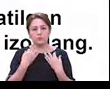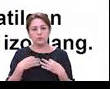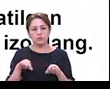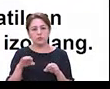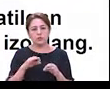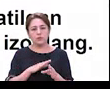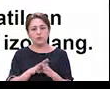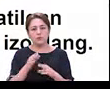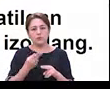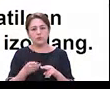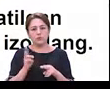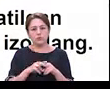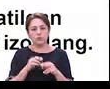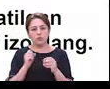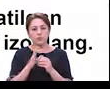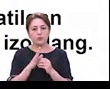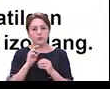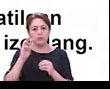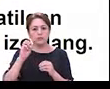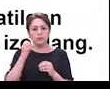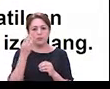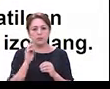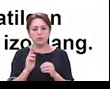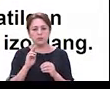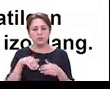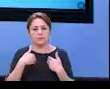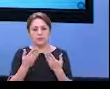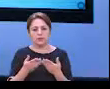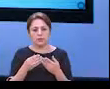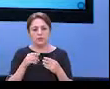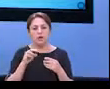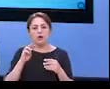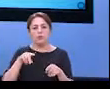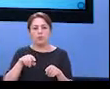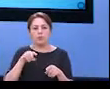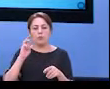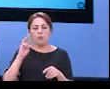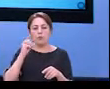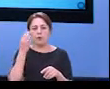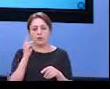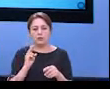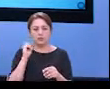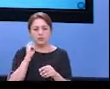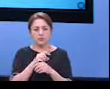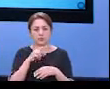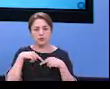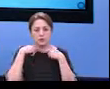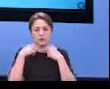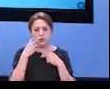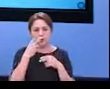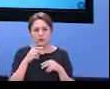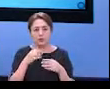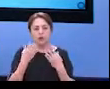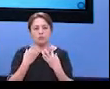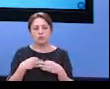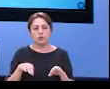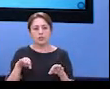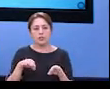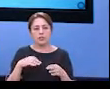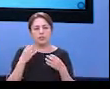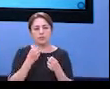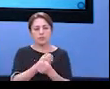mustaqil bajarish uchun 15-chi mashq berilgan. Mashqning topshirig'iga diqqat qiling.